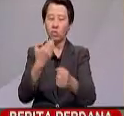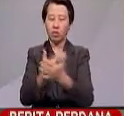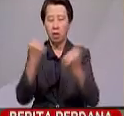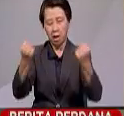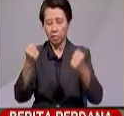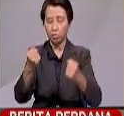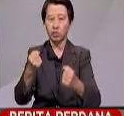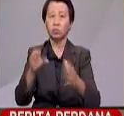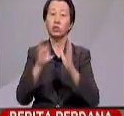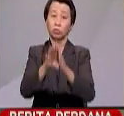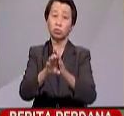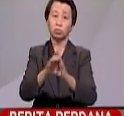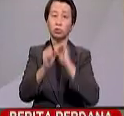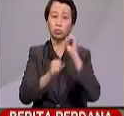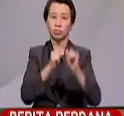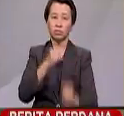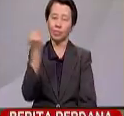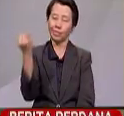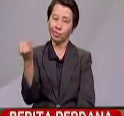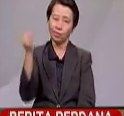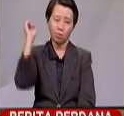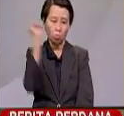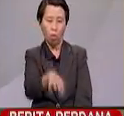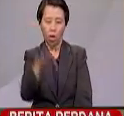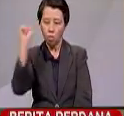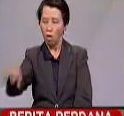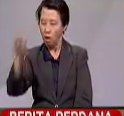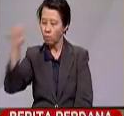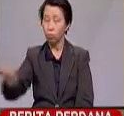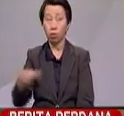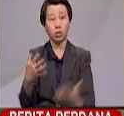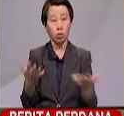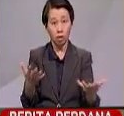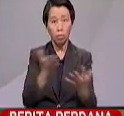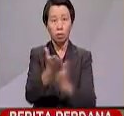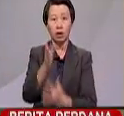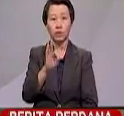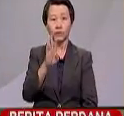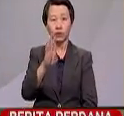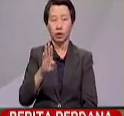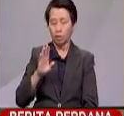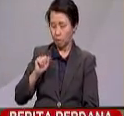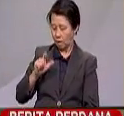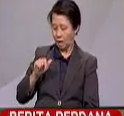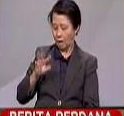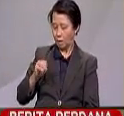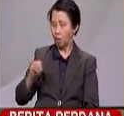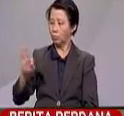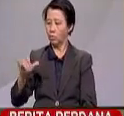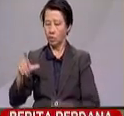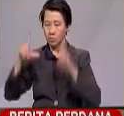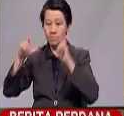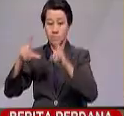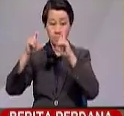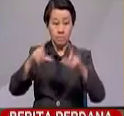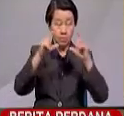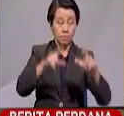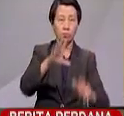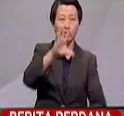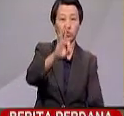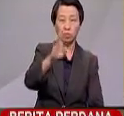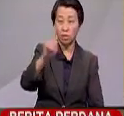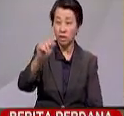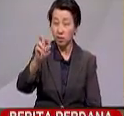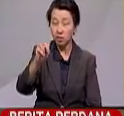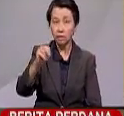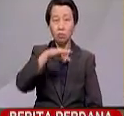baru. Contohnya, sikap buruk membuang sampah merata-rata. Menerusi Facebook Alam Flora, pihaknya mengumpulkan lebih 9 tan